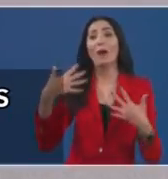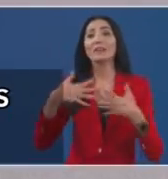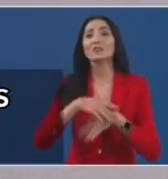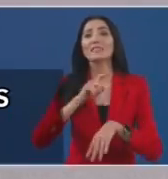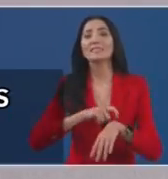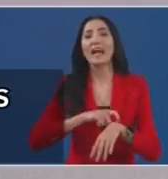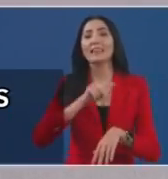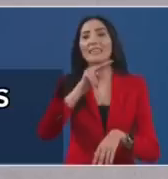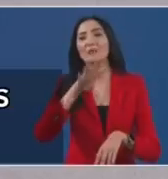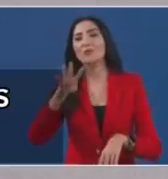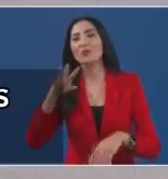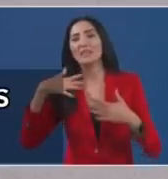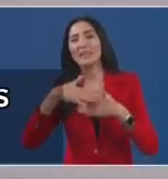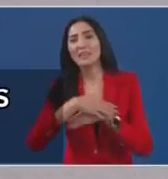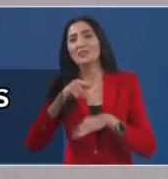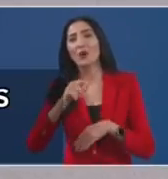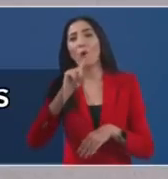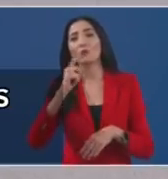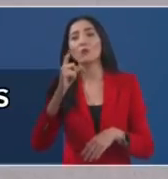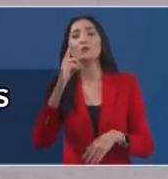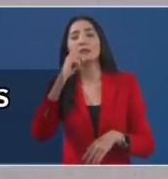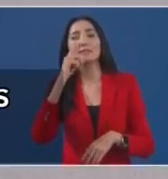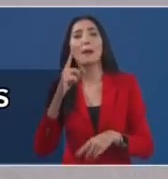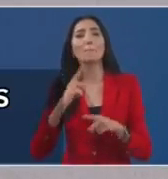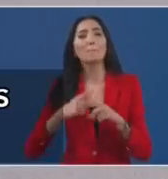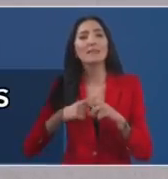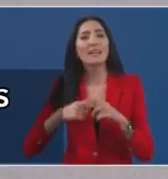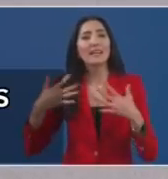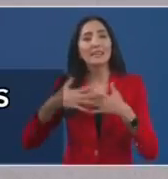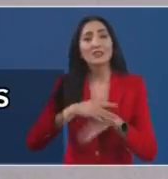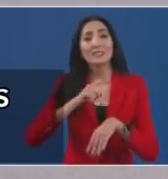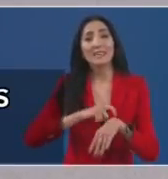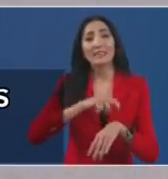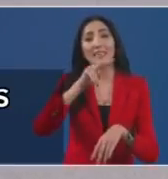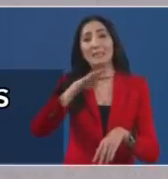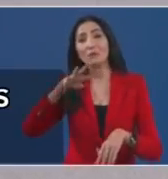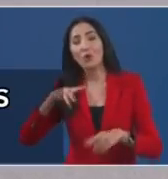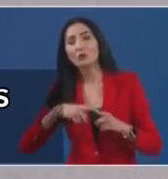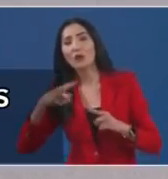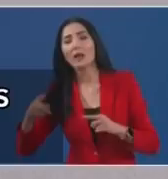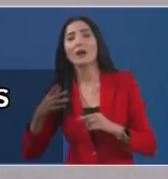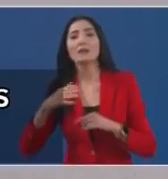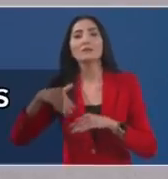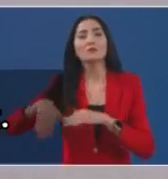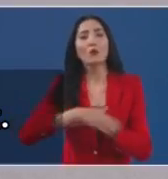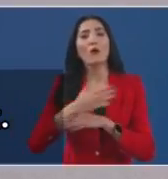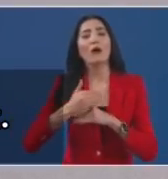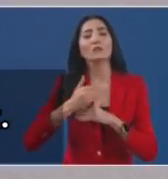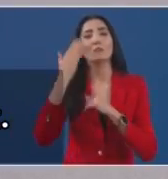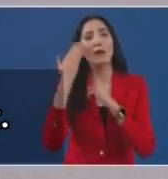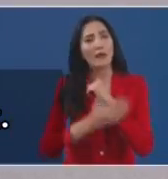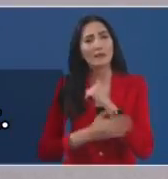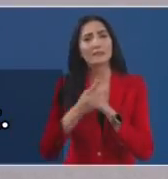saat 24'ten 19nisan pazar gecesi saat 24'e kadar sokağa çıkma yasağı